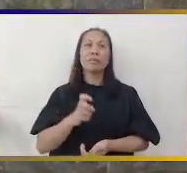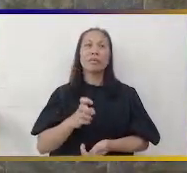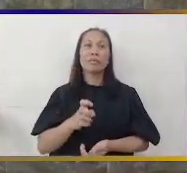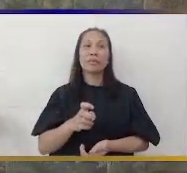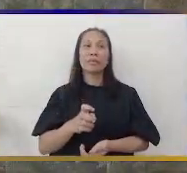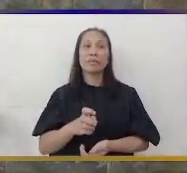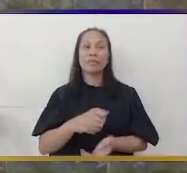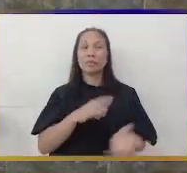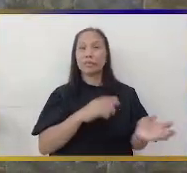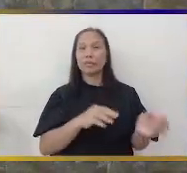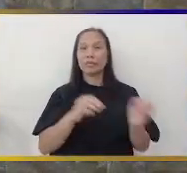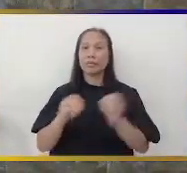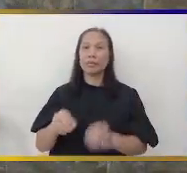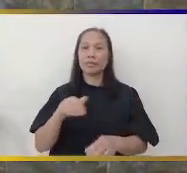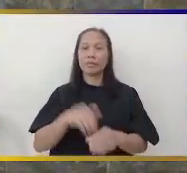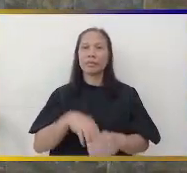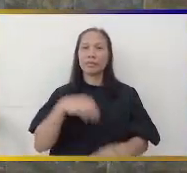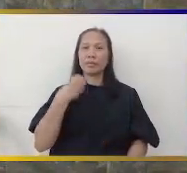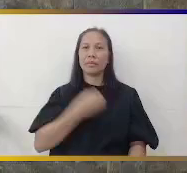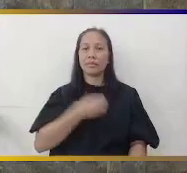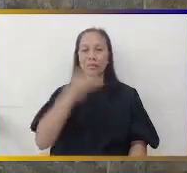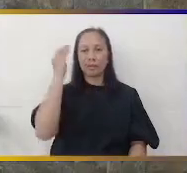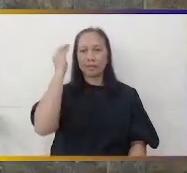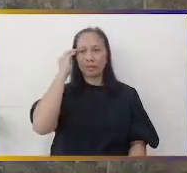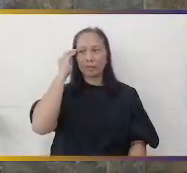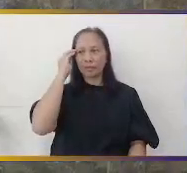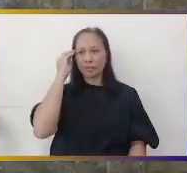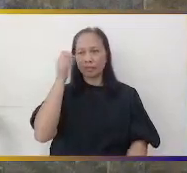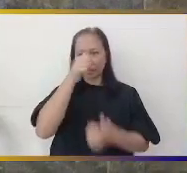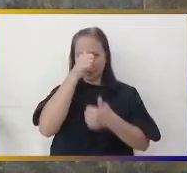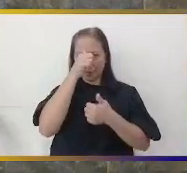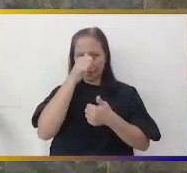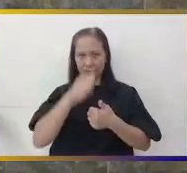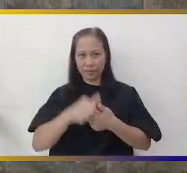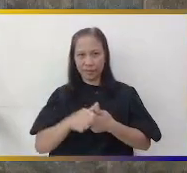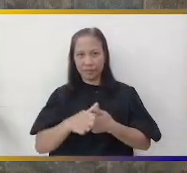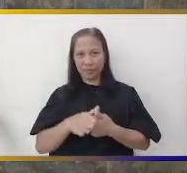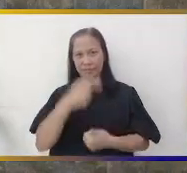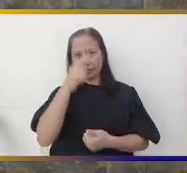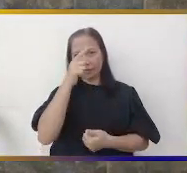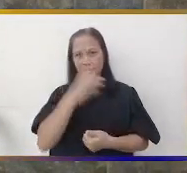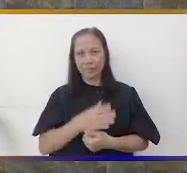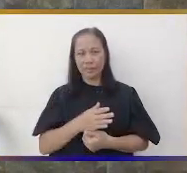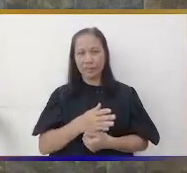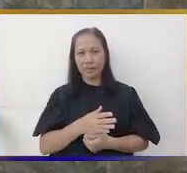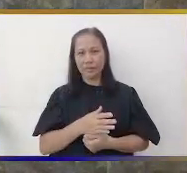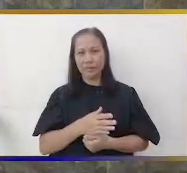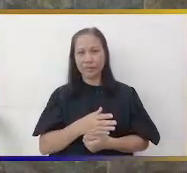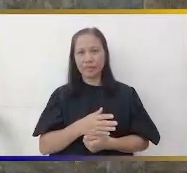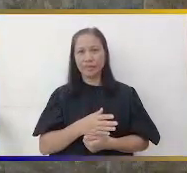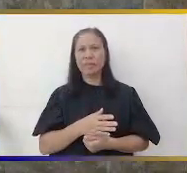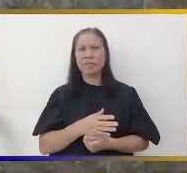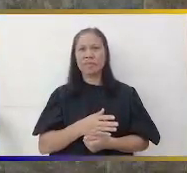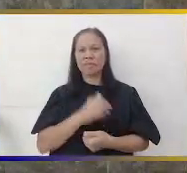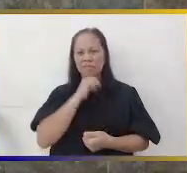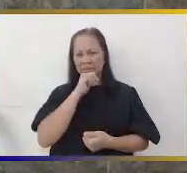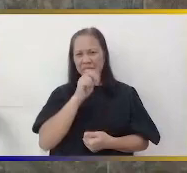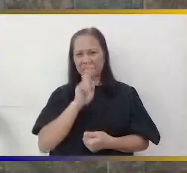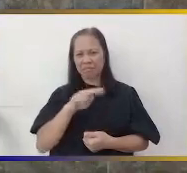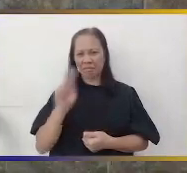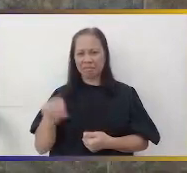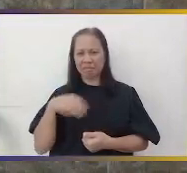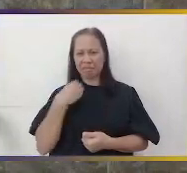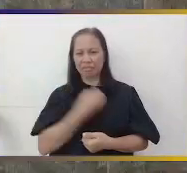ni Pastor Hill dito Last Time remember God doesn't need our